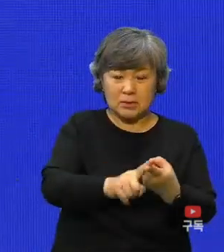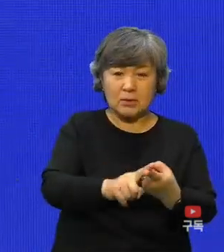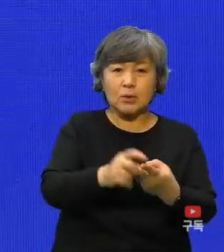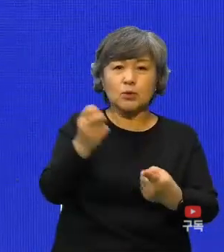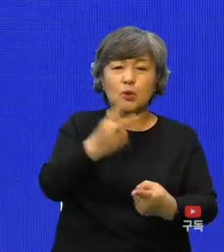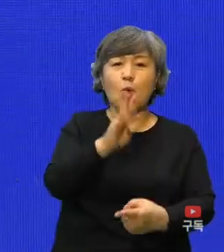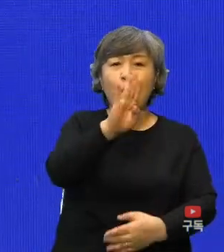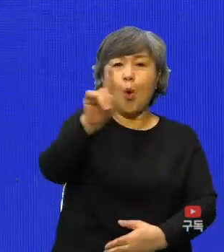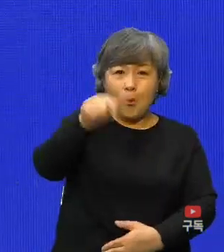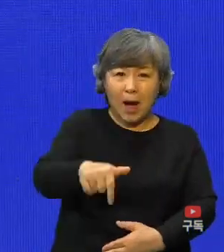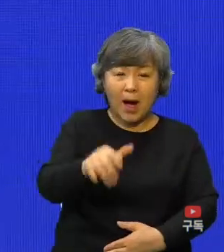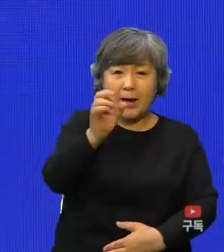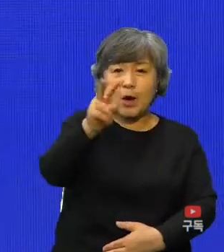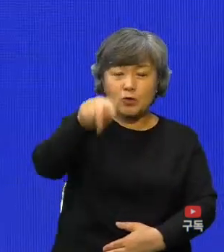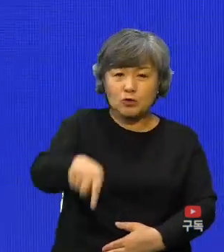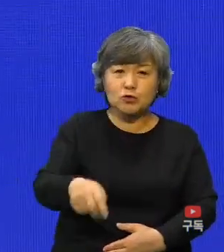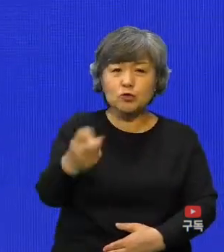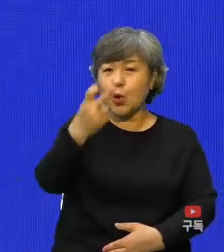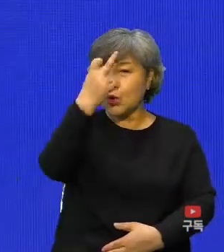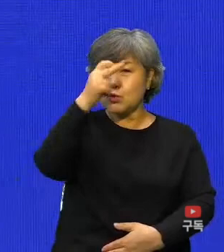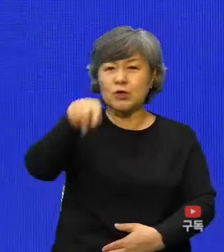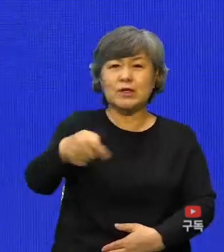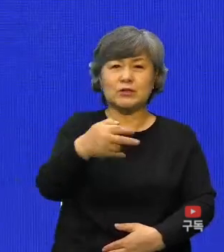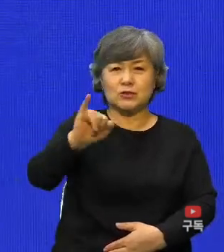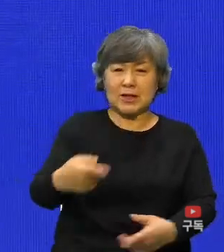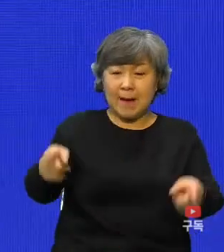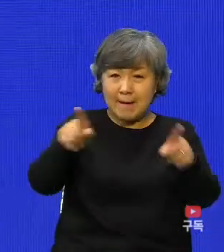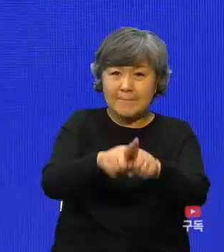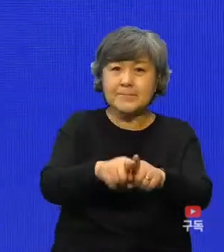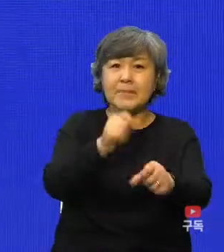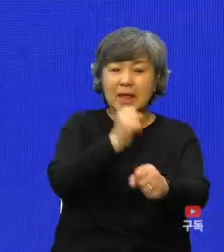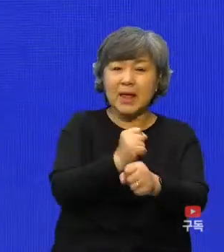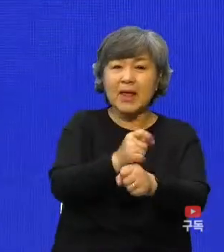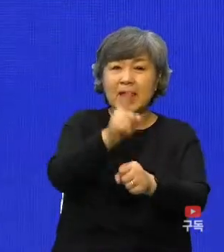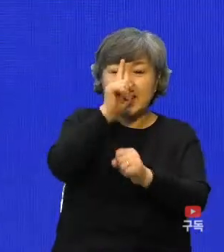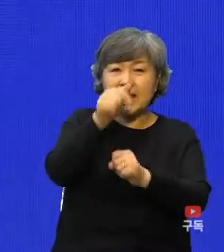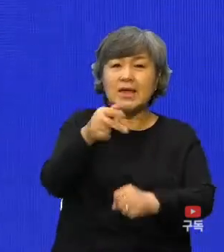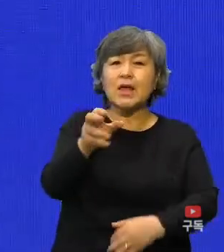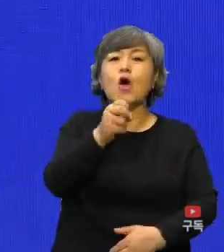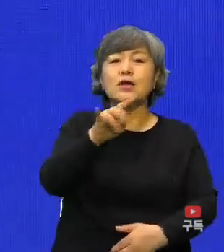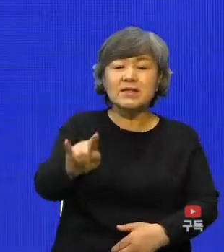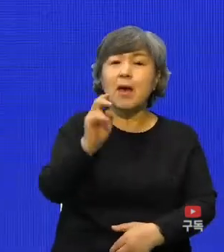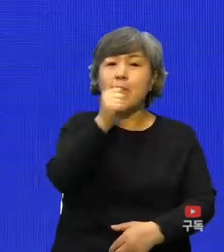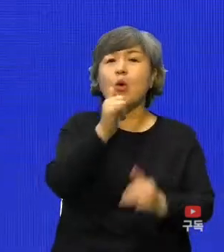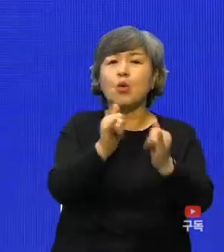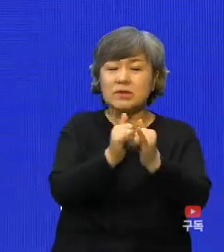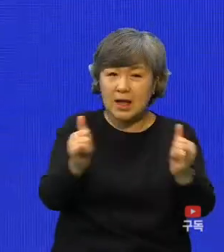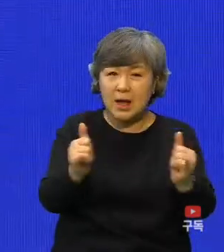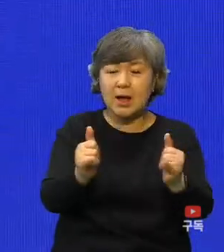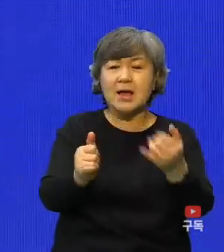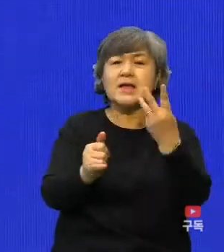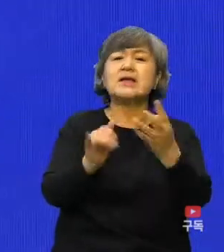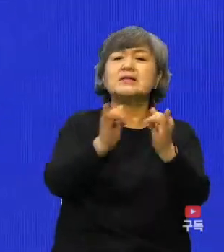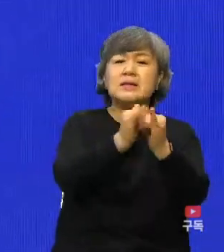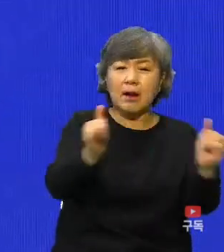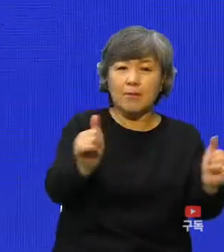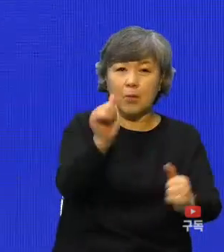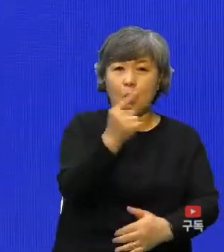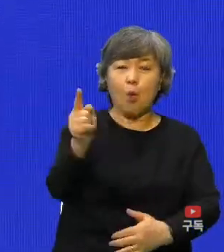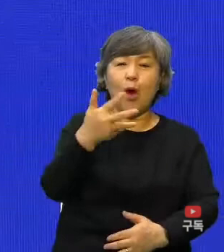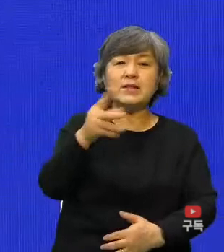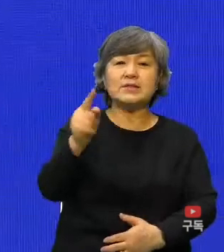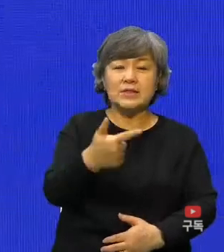특검, 권순일 대법관, 최순실의 변호인이었던 이경재 변호사, 원유철 전 새누리당 원내대표, 이 사람들이